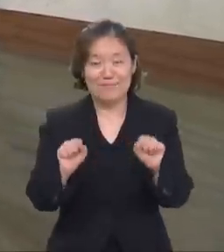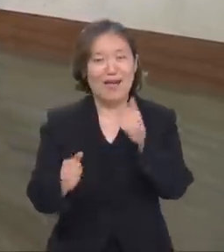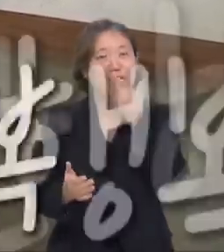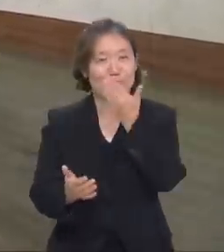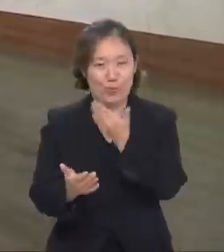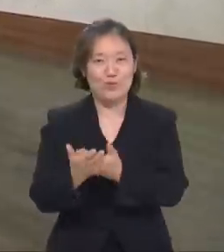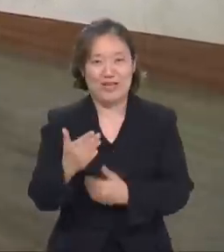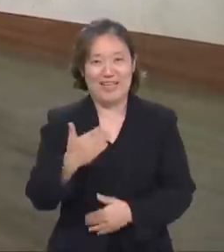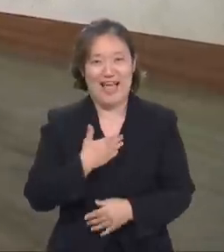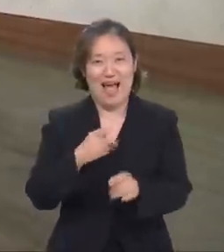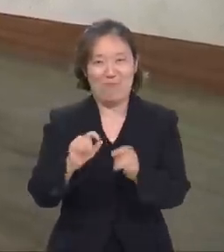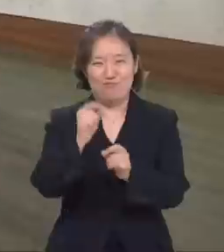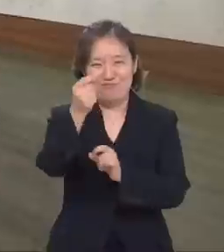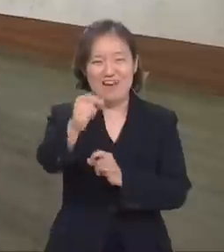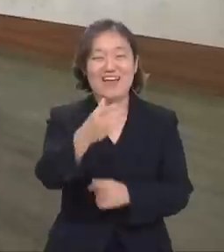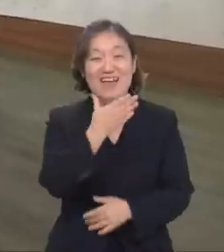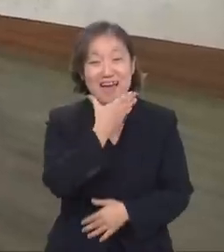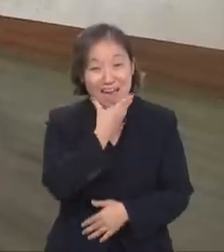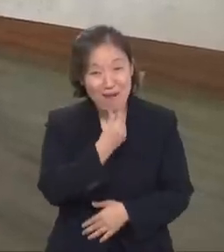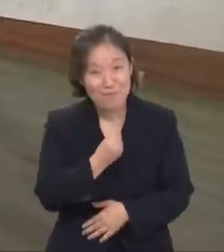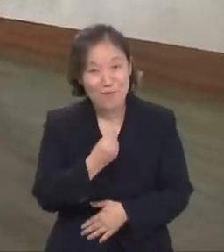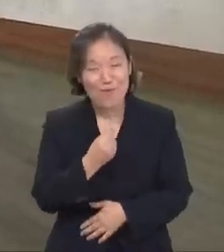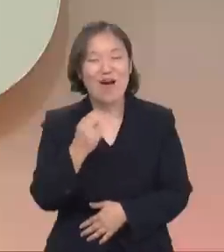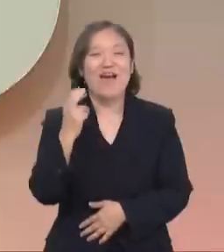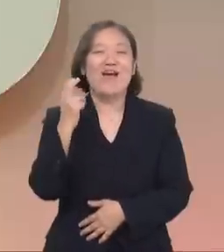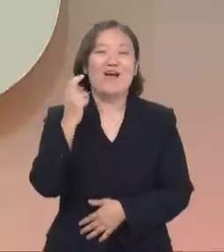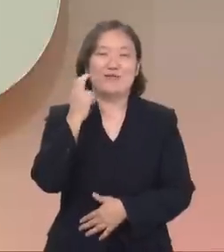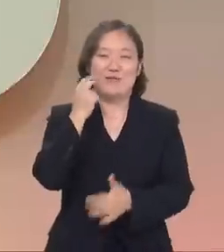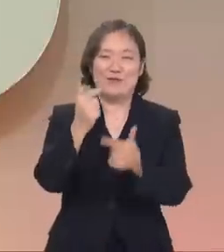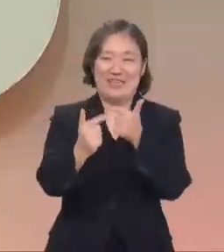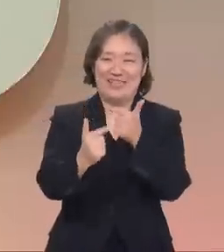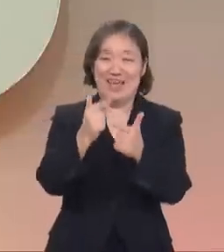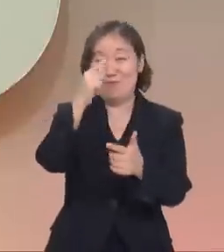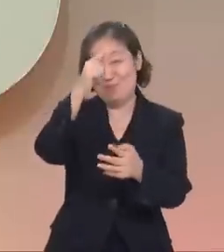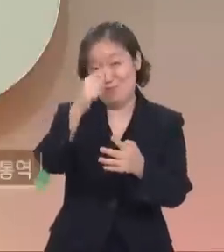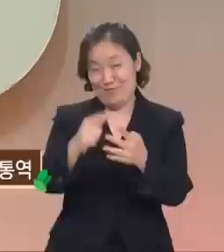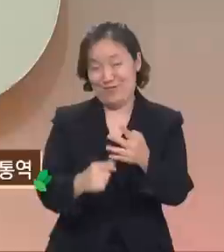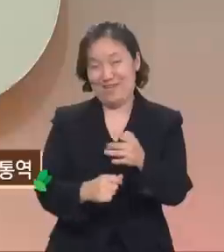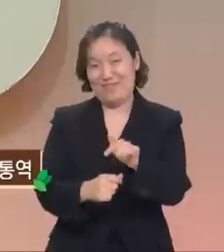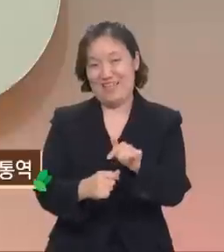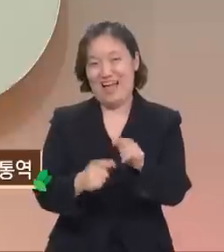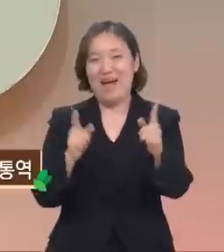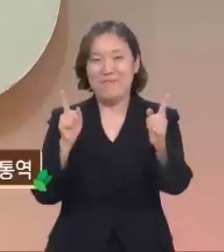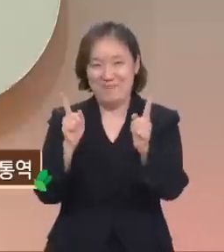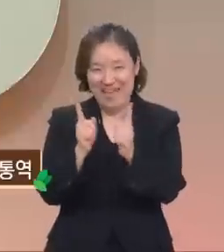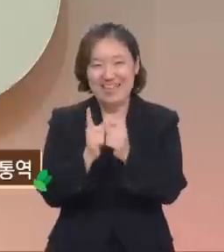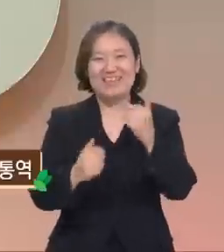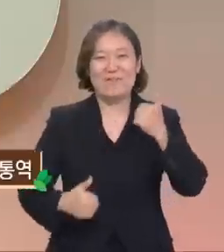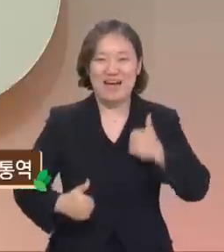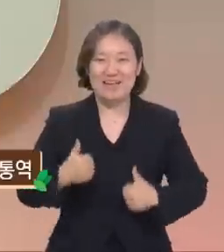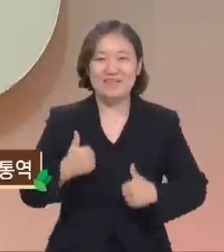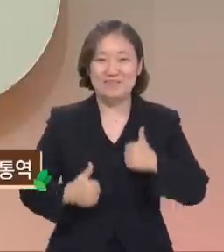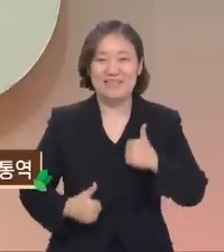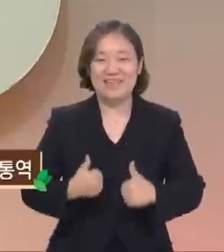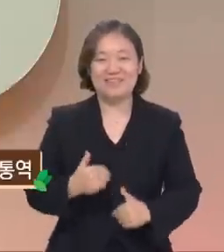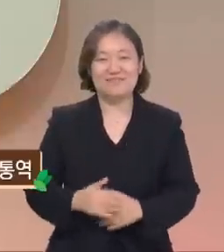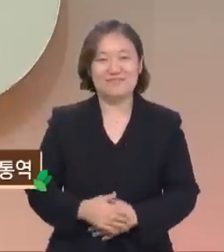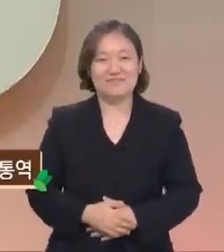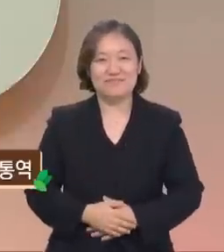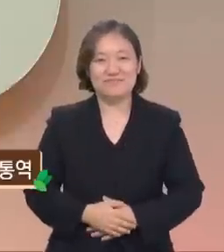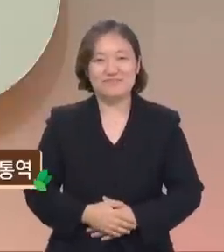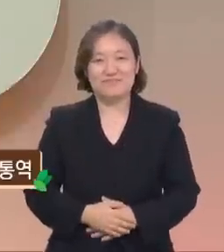안녕하십니까 소중한 나 무한 행복 소나무 시간입니다 만나서 반갑습니다 여러분